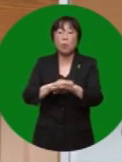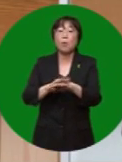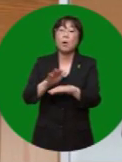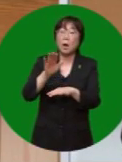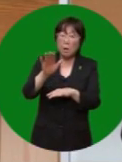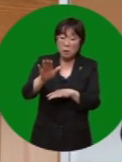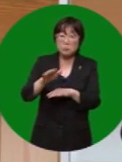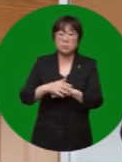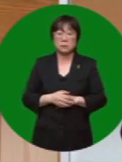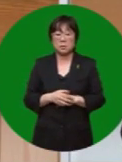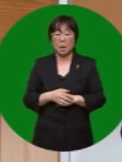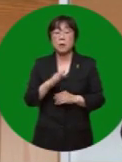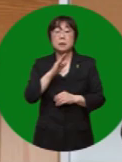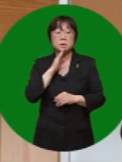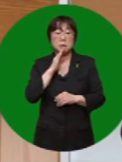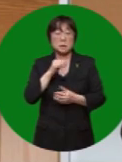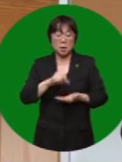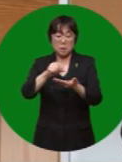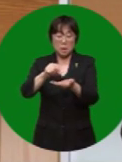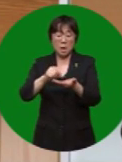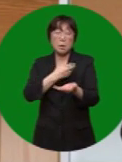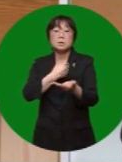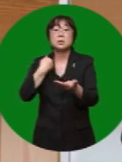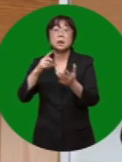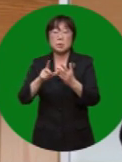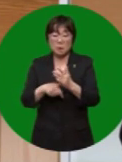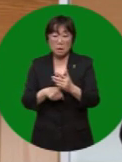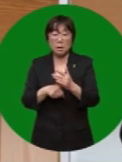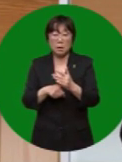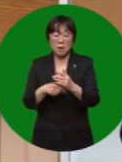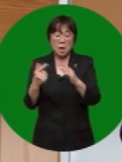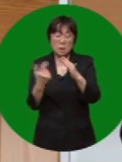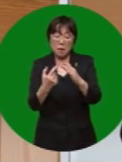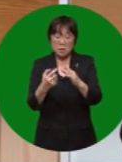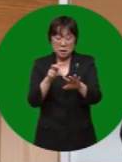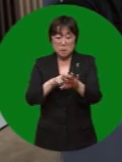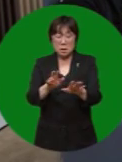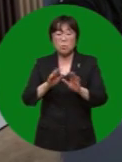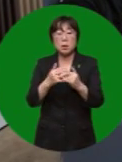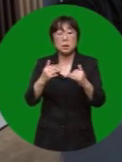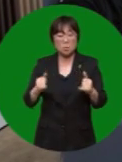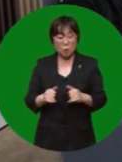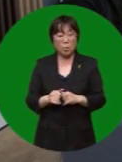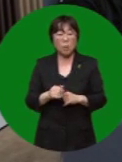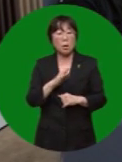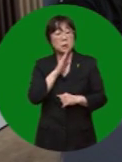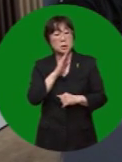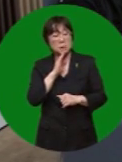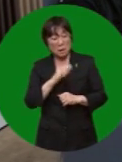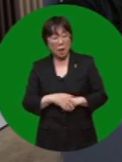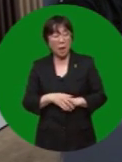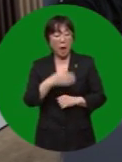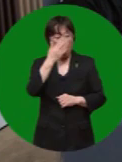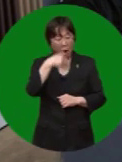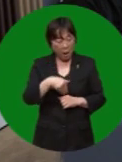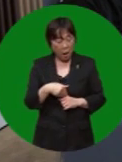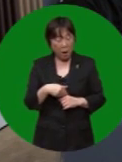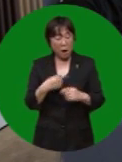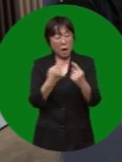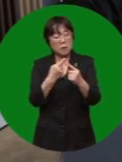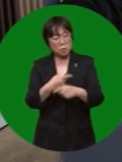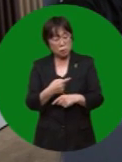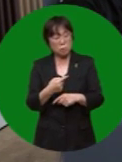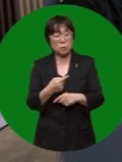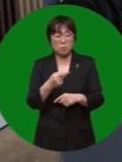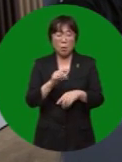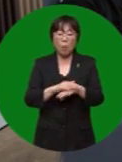ますっていうのを実際に提案できたら、耐震診断された方もやっぱ現実として、あ、改修するんだってこ